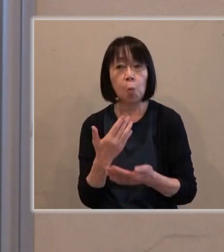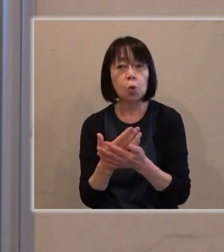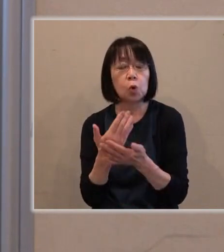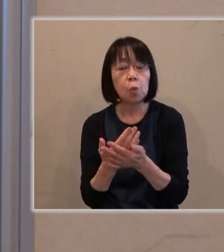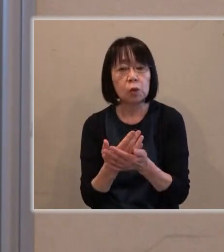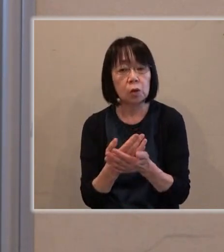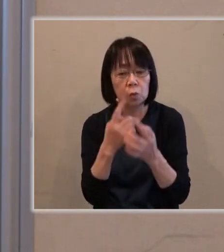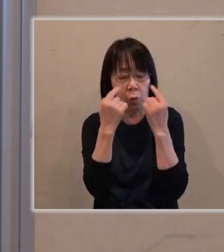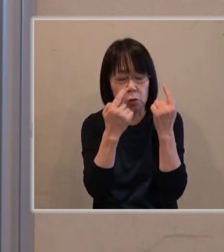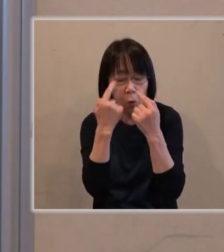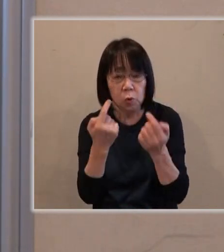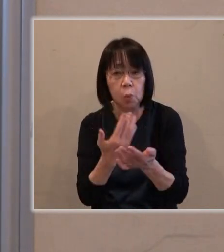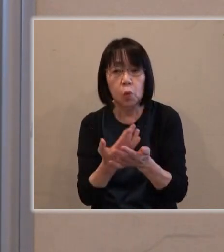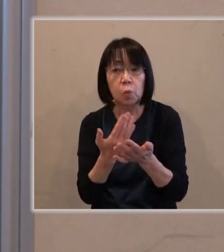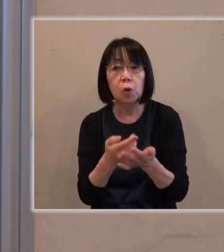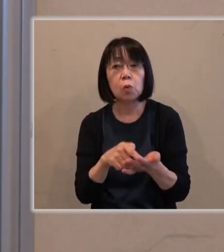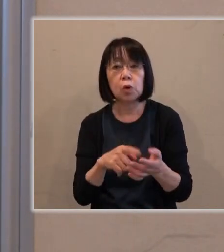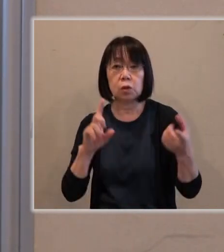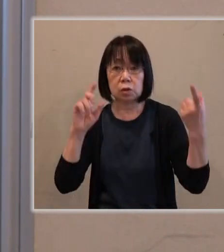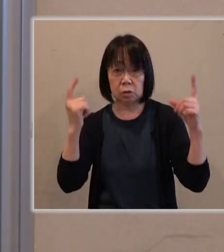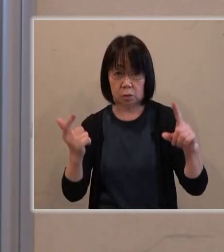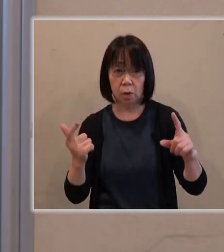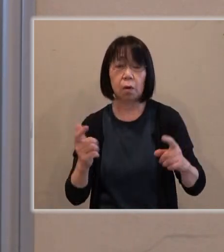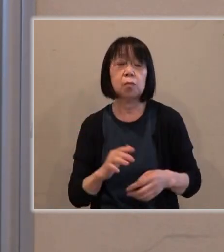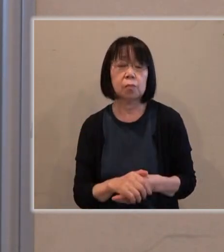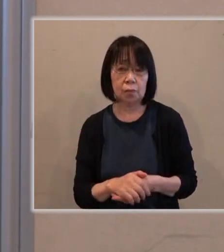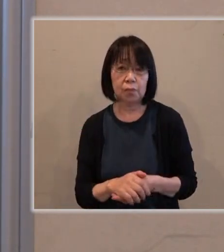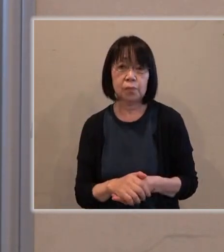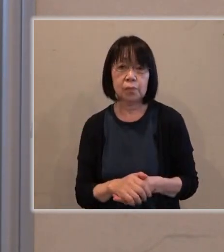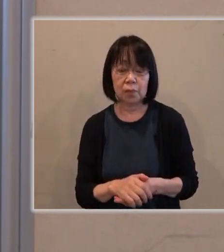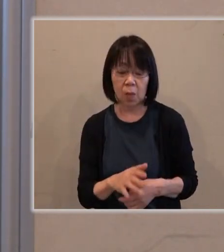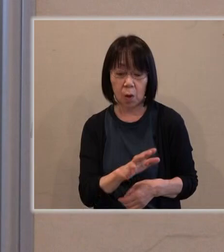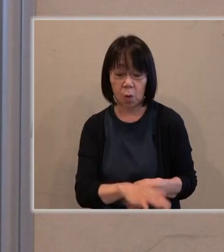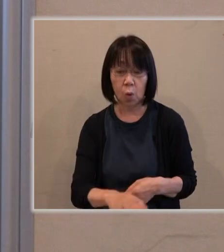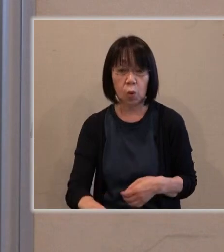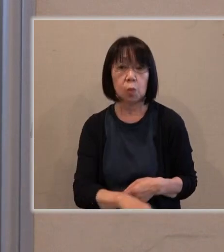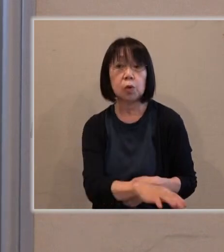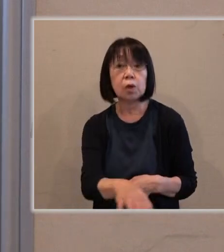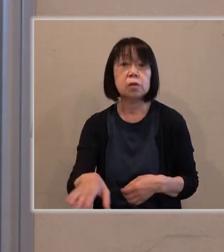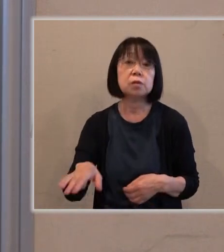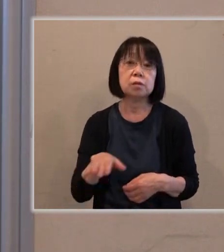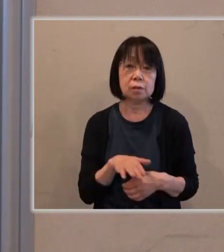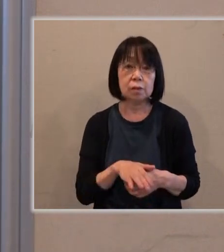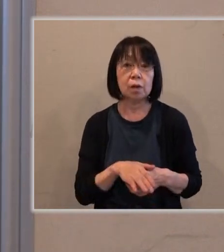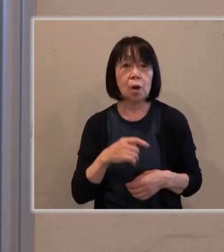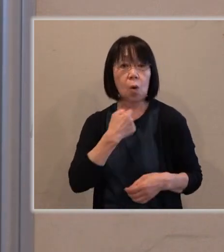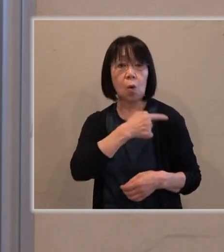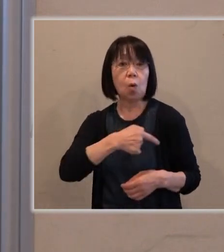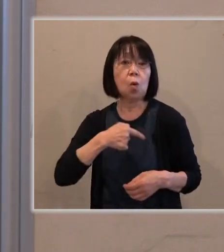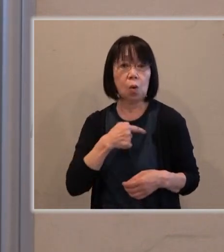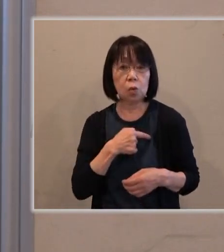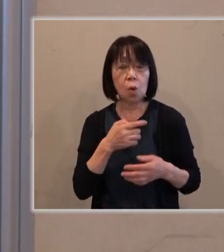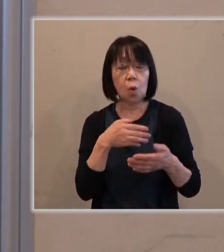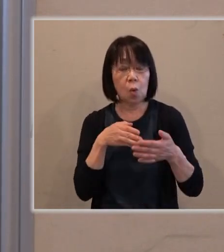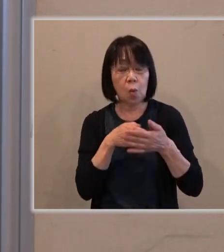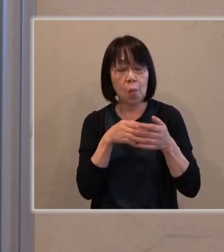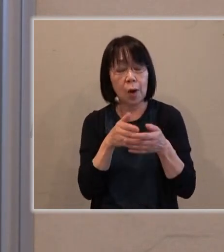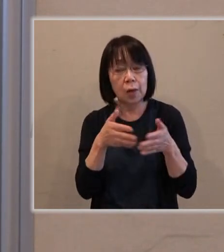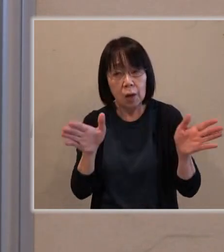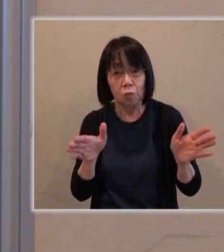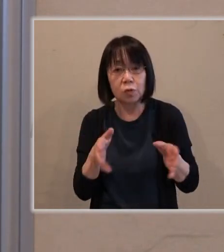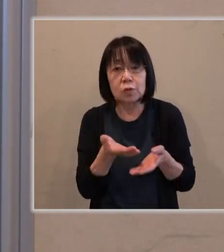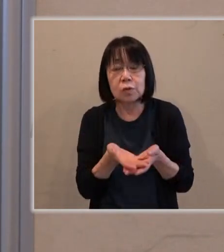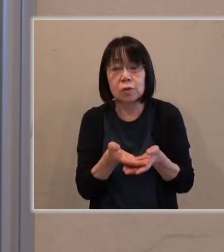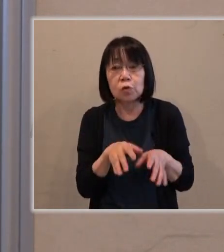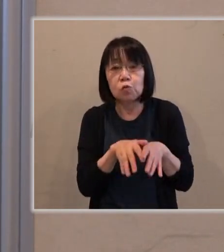からなんですね。そんなことで心のバリアフリーも子どもたちに対して、普及して知ってもらう、ま